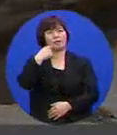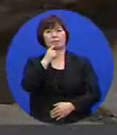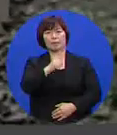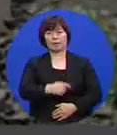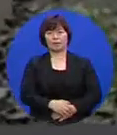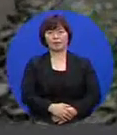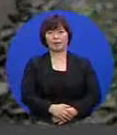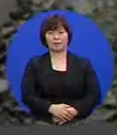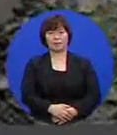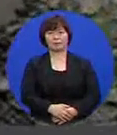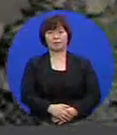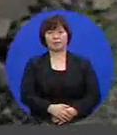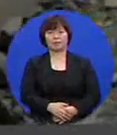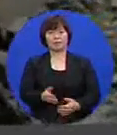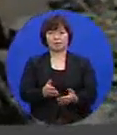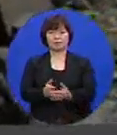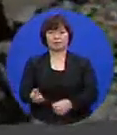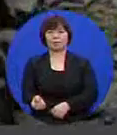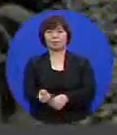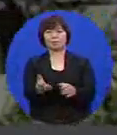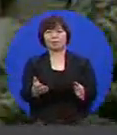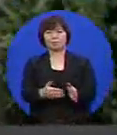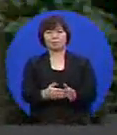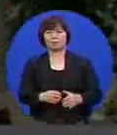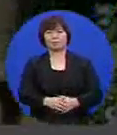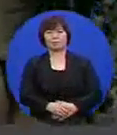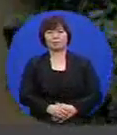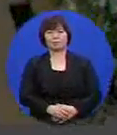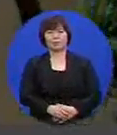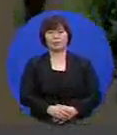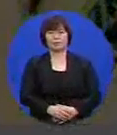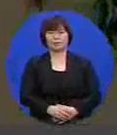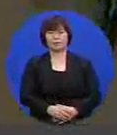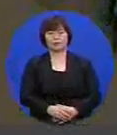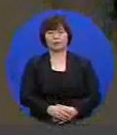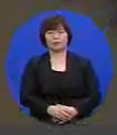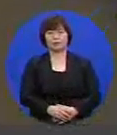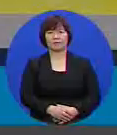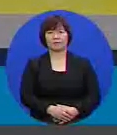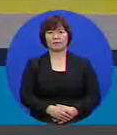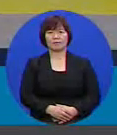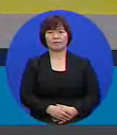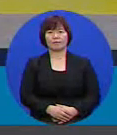보입니다. JTV 뉴스 주혜인입니다.